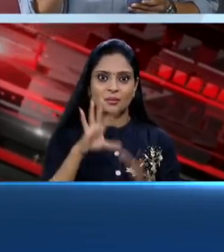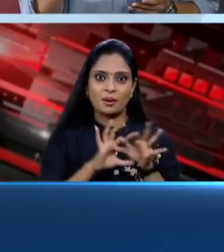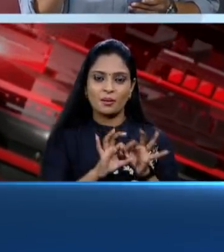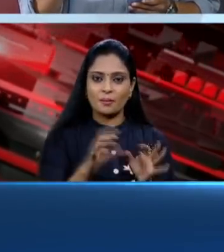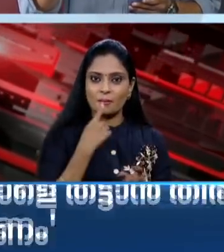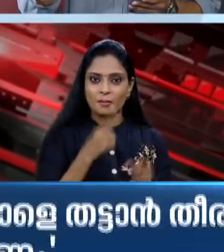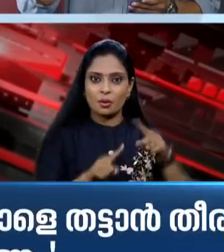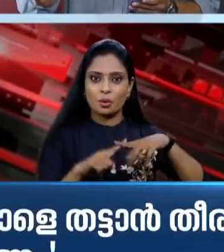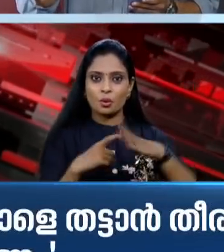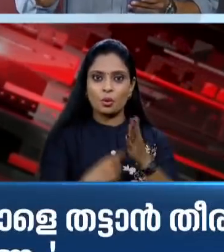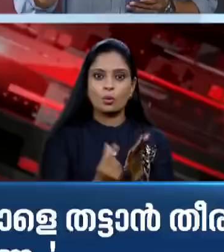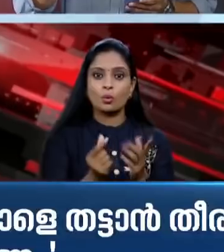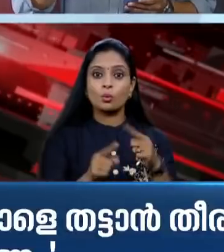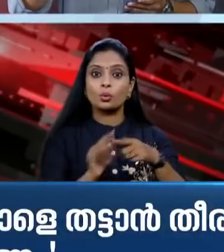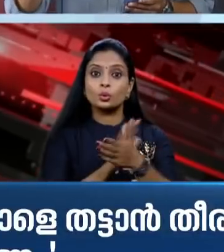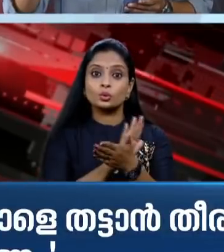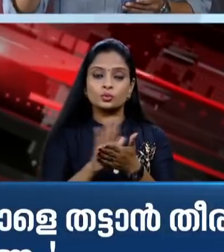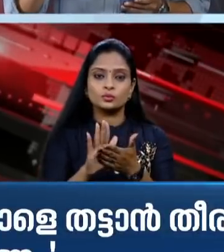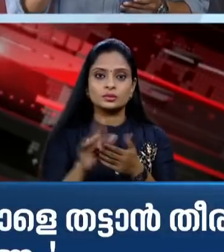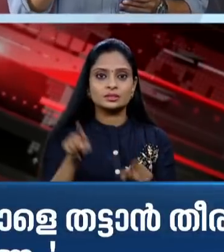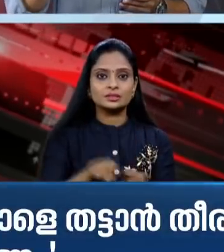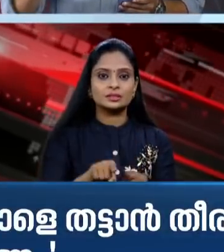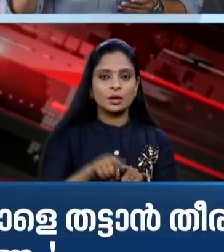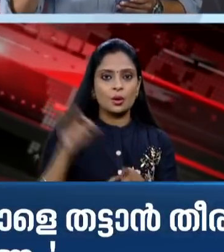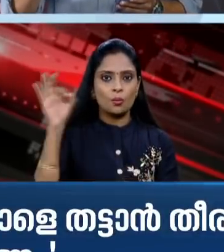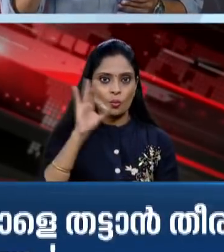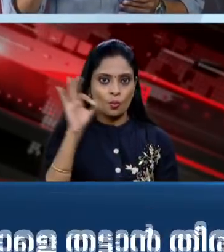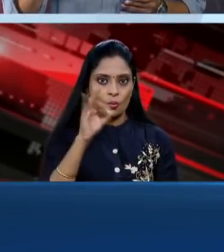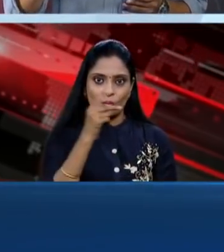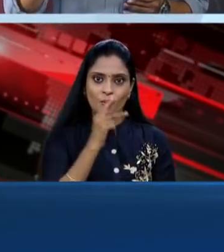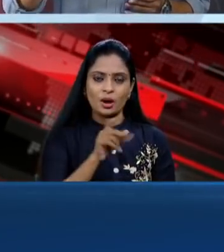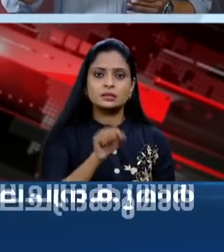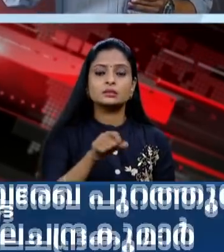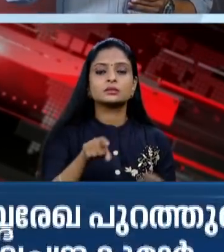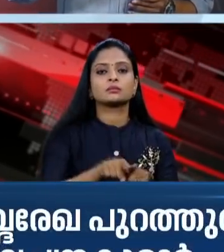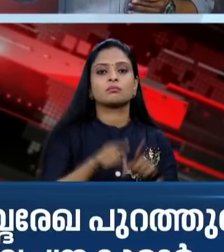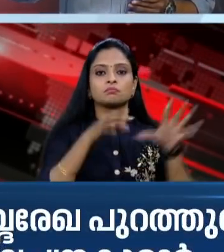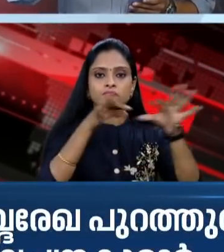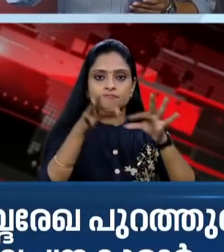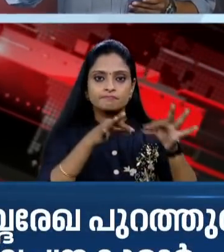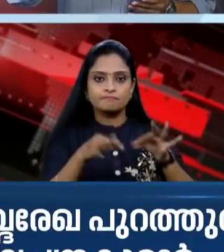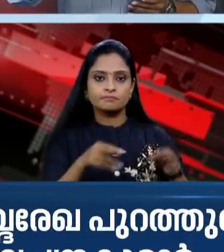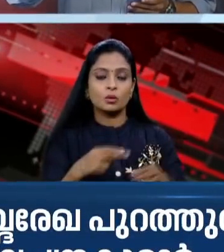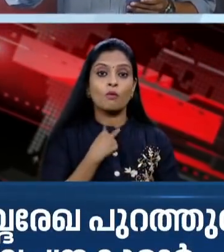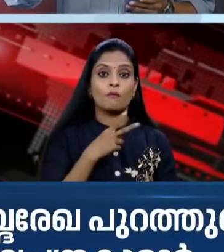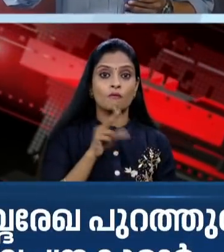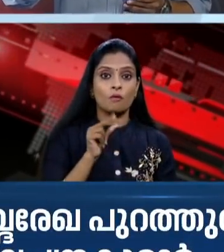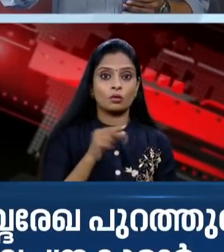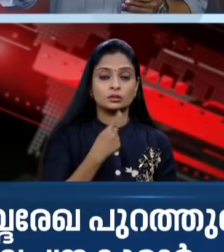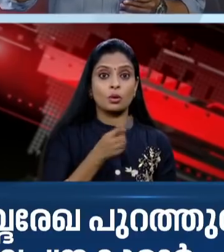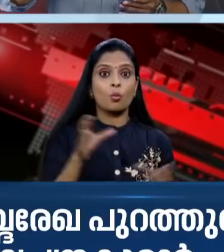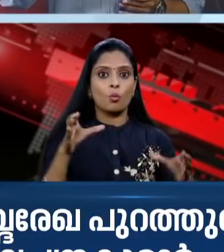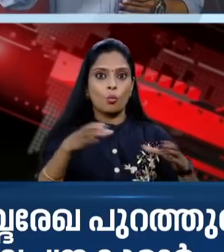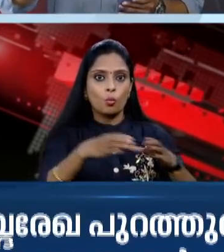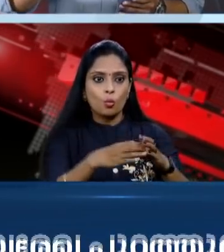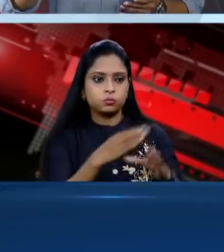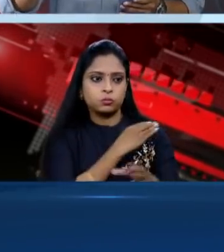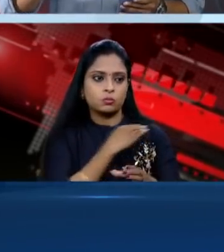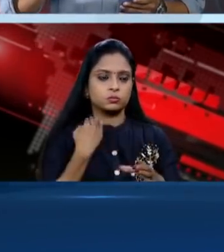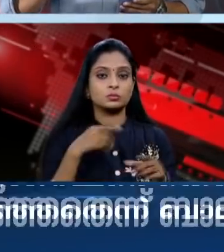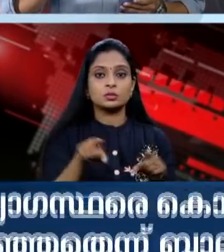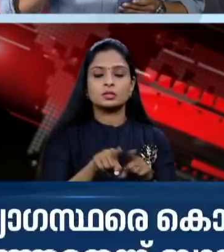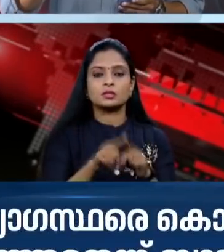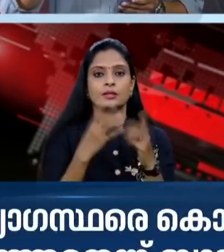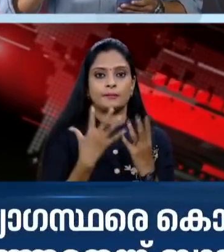പറയുന്ന സിനിമയുടെ അതിലൊരു രംഗം പോലും ഇതിനകത്ത് വിശദീകരിക്കുന്നുണ്ട്. അങ്ങനെ ഒരു ഗ്രൂപ്പിനെ വേണം അറ്റാക്ക് ചെയ്യാൻ, അതല്ലെങ്കിൽ